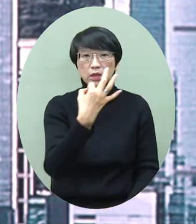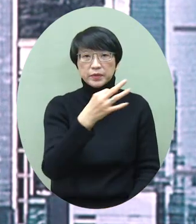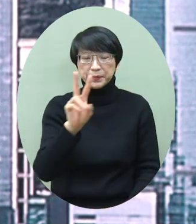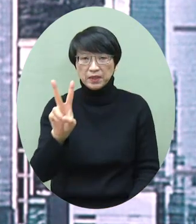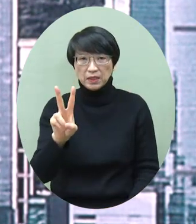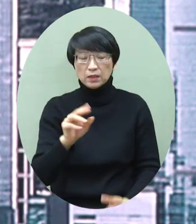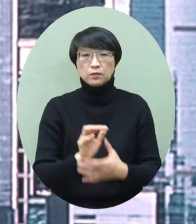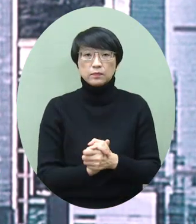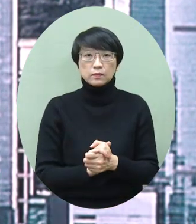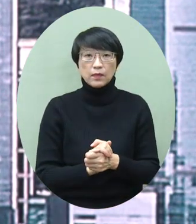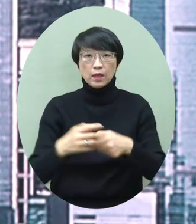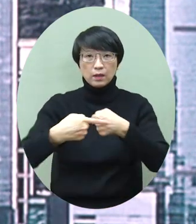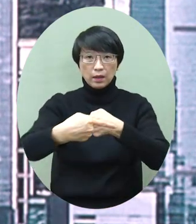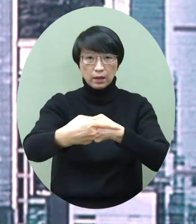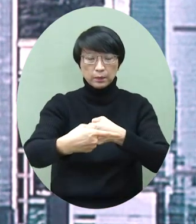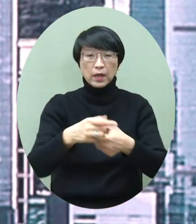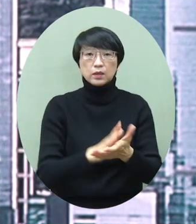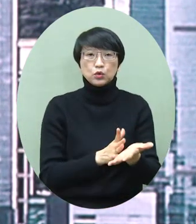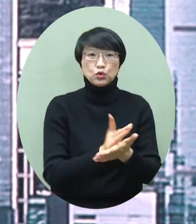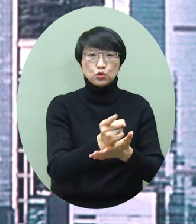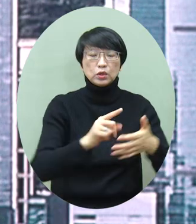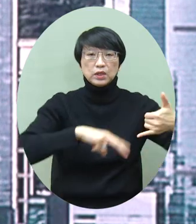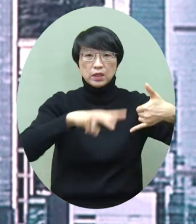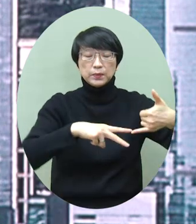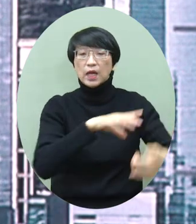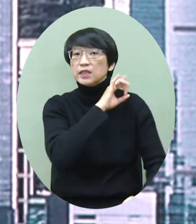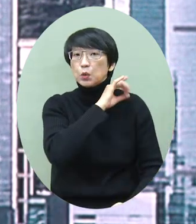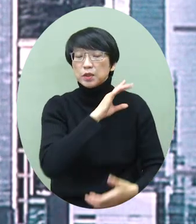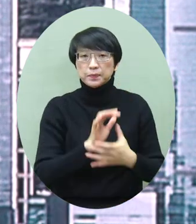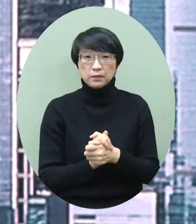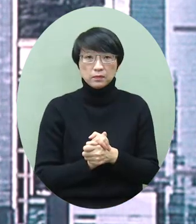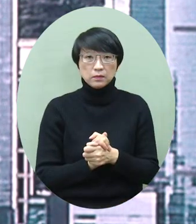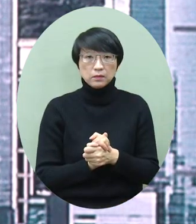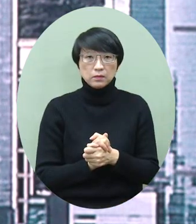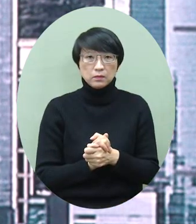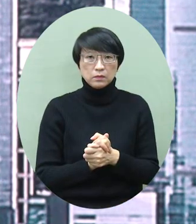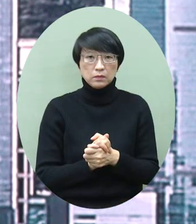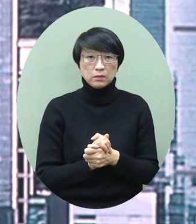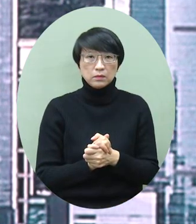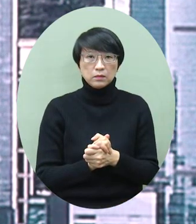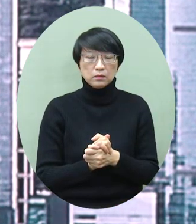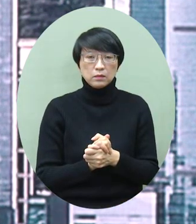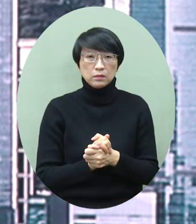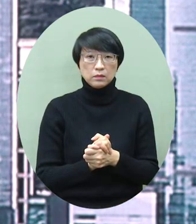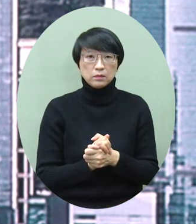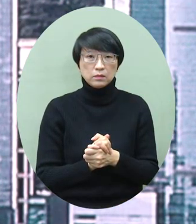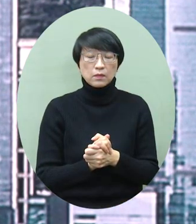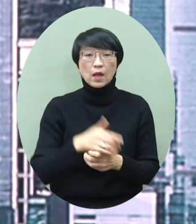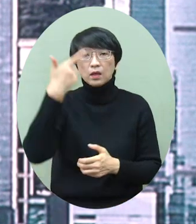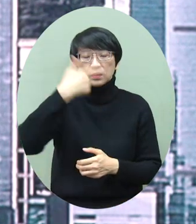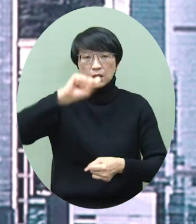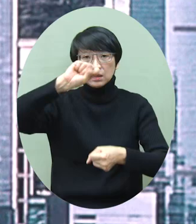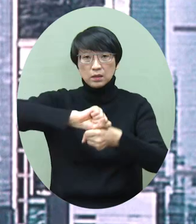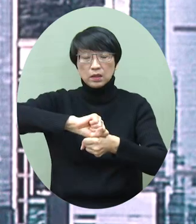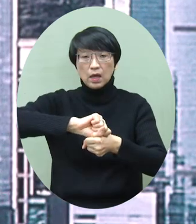咧都係第一批嘅指定酒店嚟嘅。咁就亦都有。另外新加入的酒